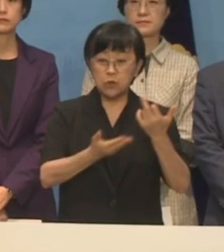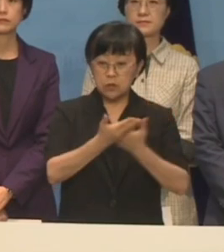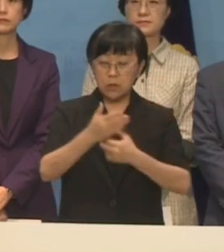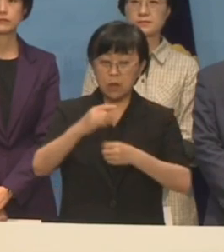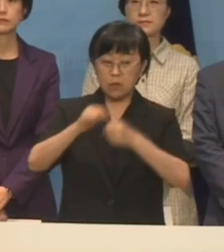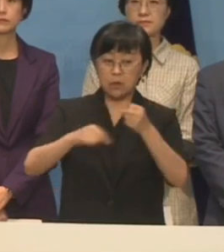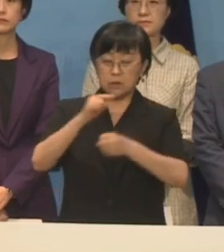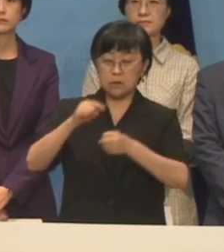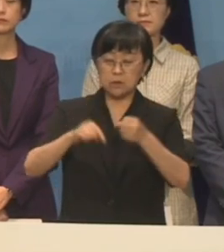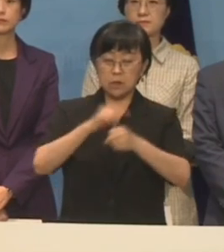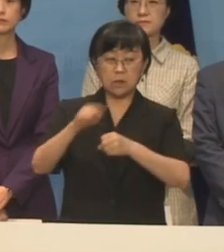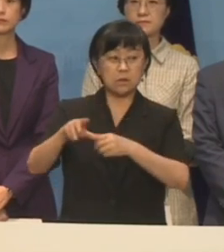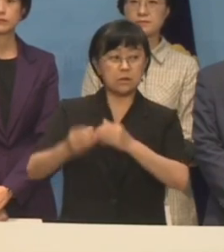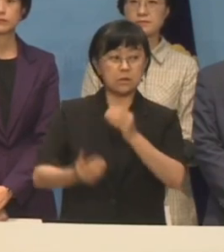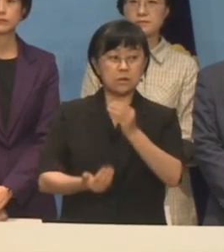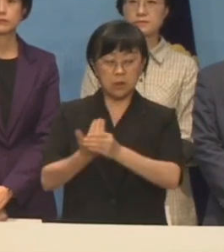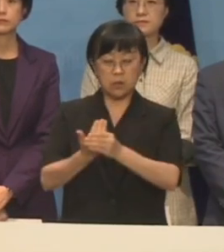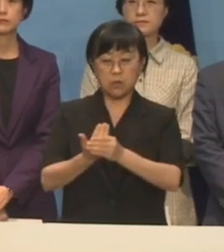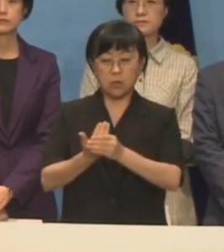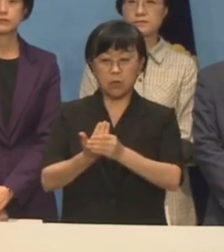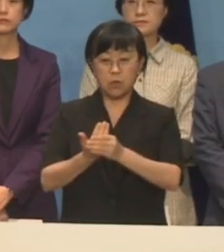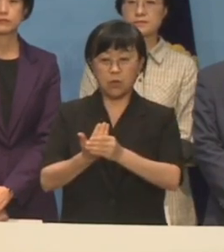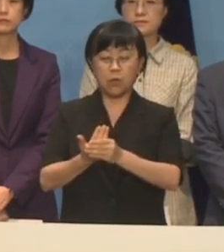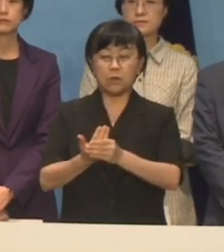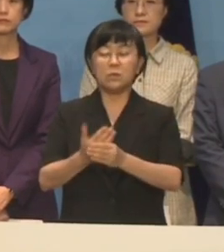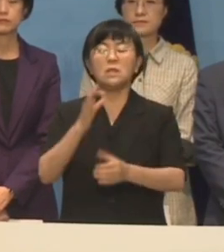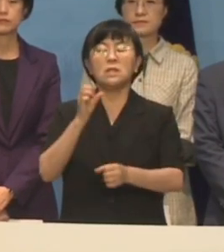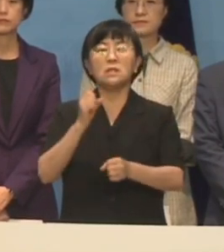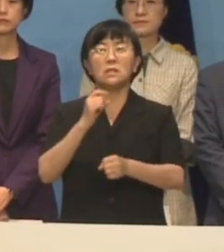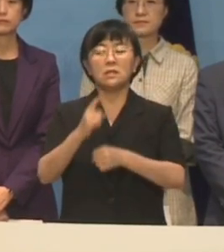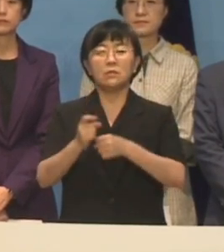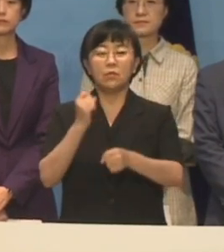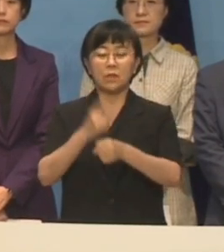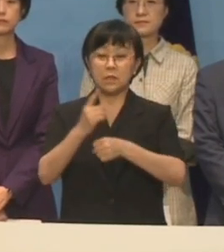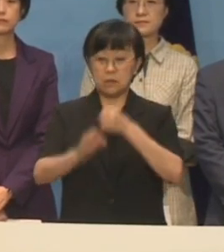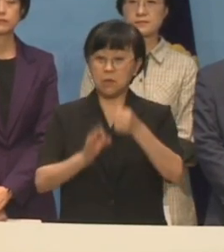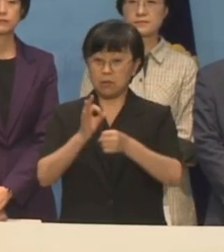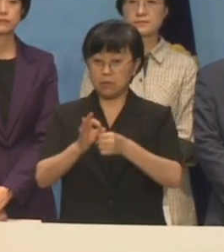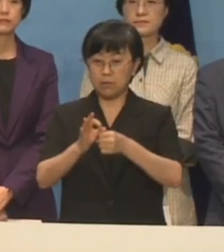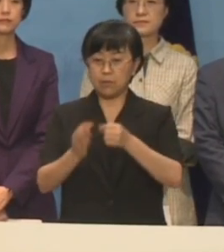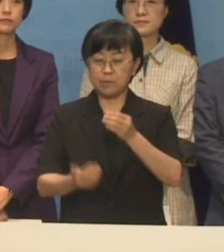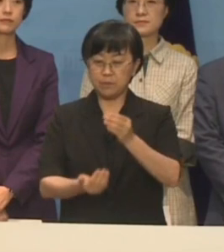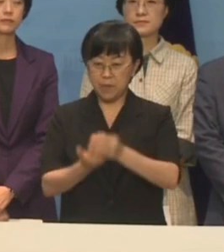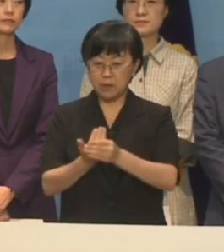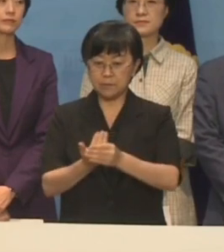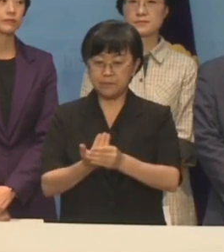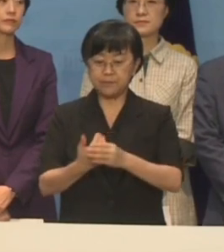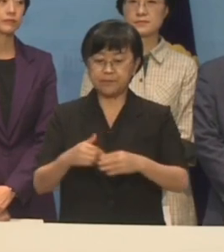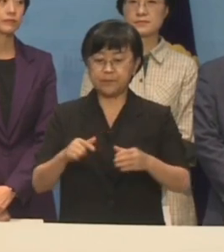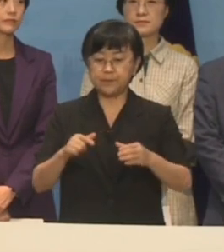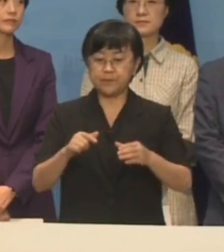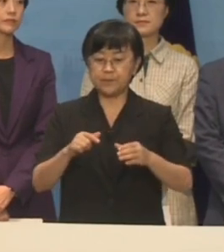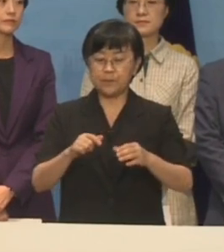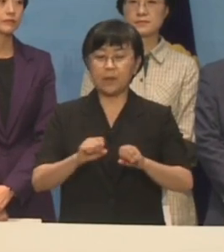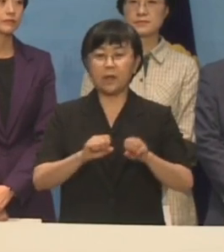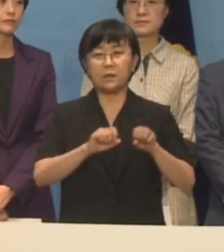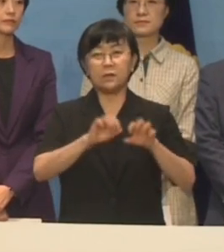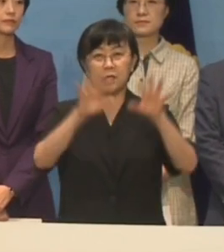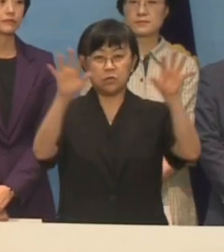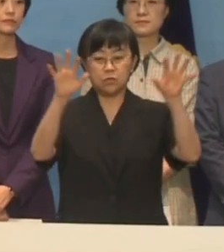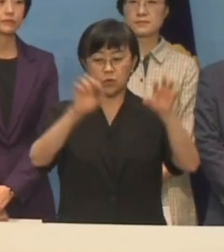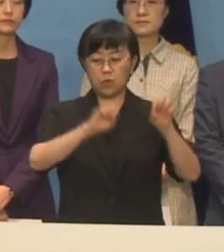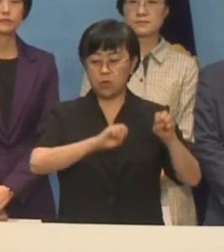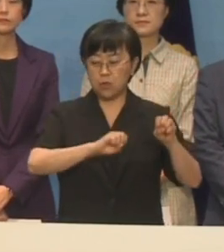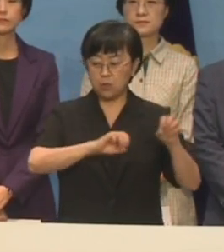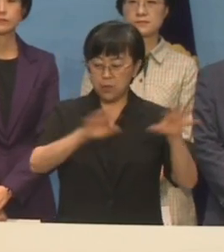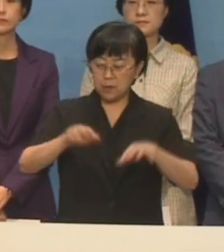지 벌써 10년이 훌쩍 넘었습니다. 그때 그 사고가 났을 때 대기 중으로 바다로